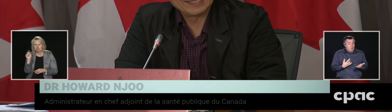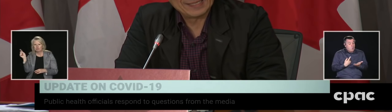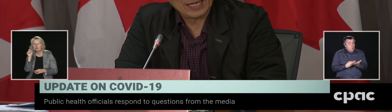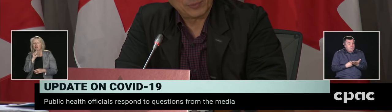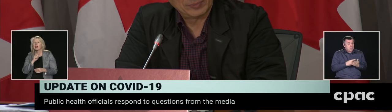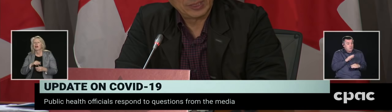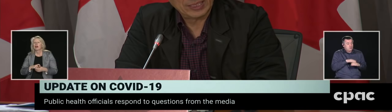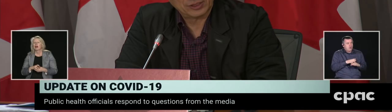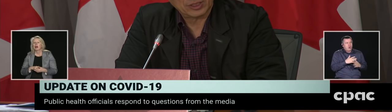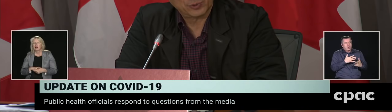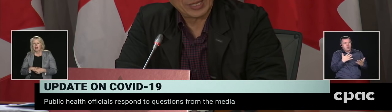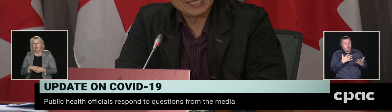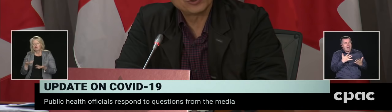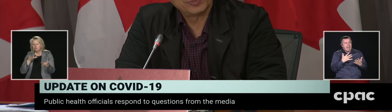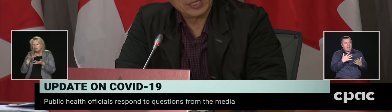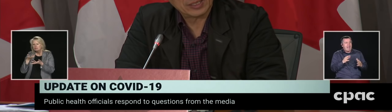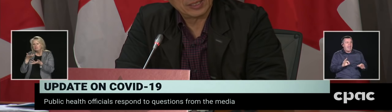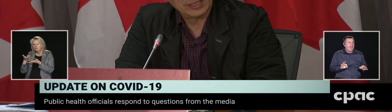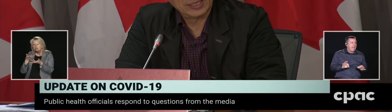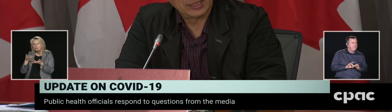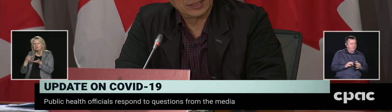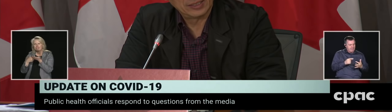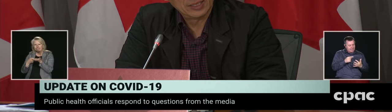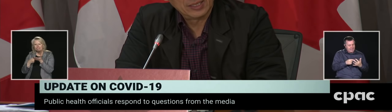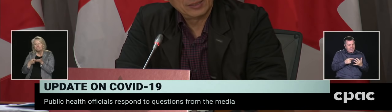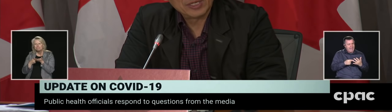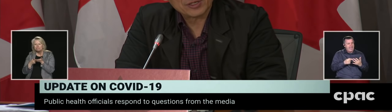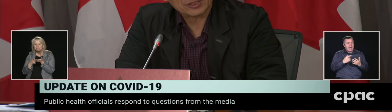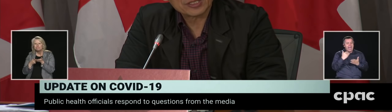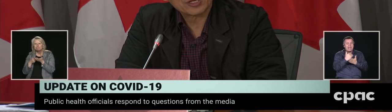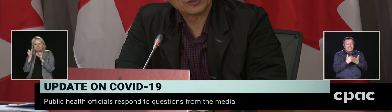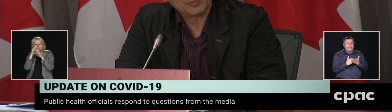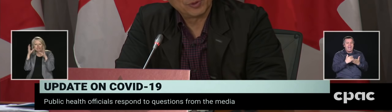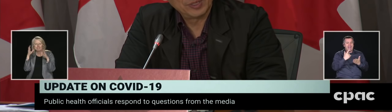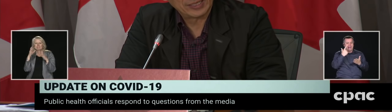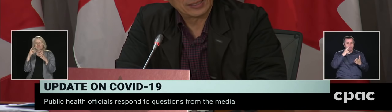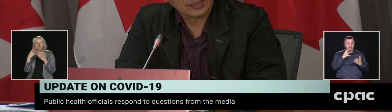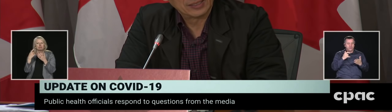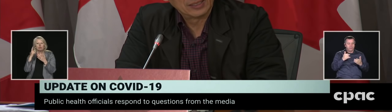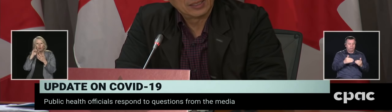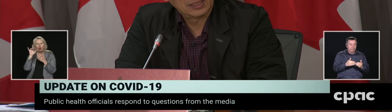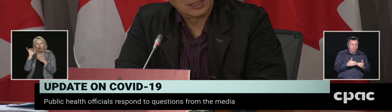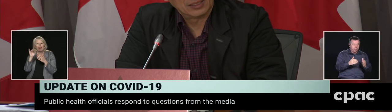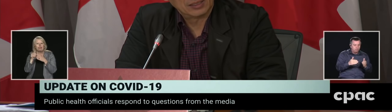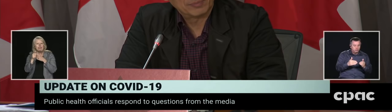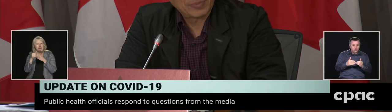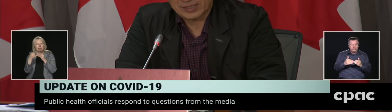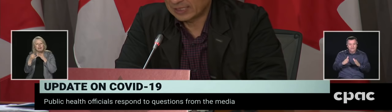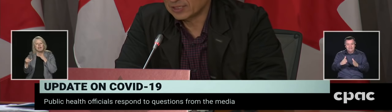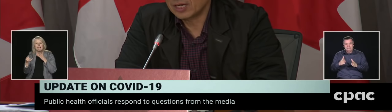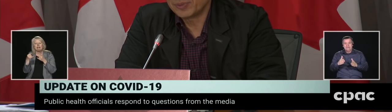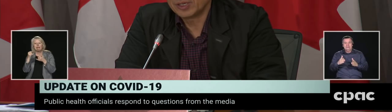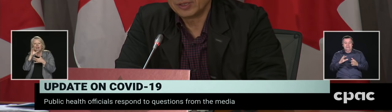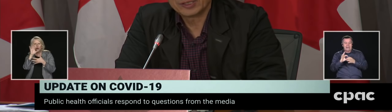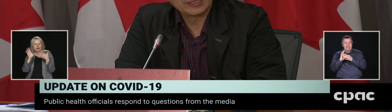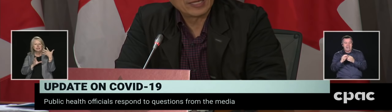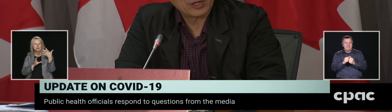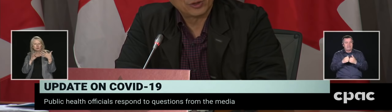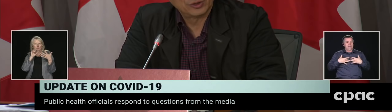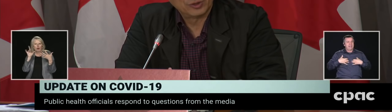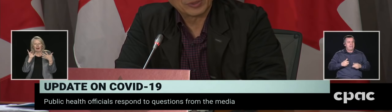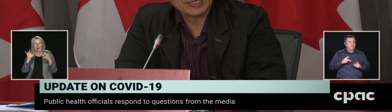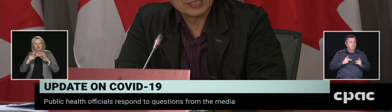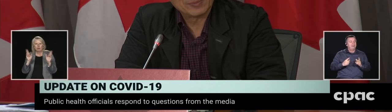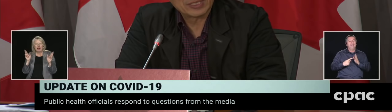les critères, peut-être pour assouplir les mesures de santé publique. Par exemple, un